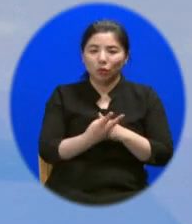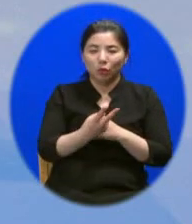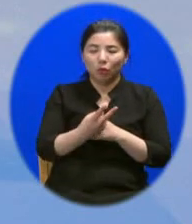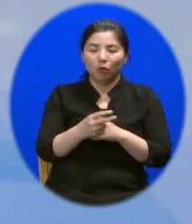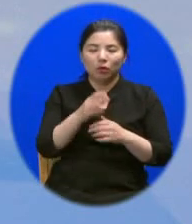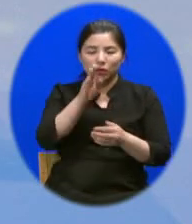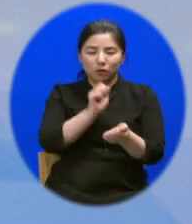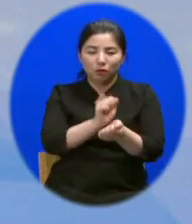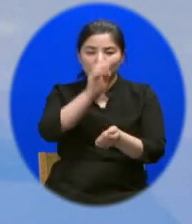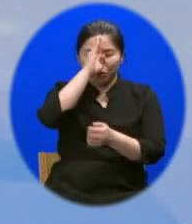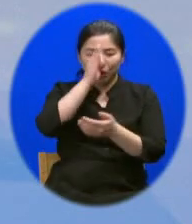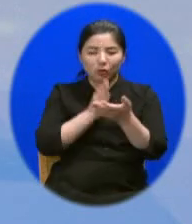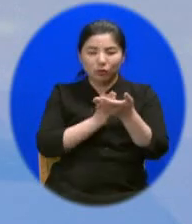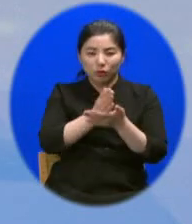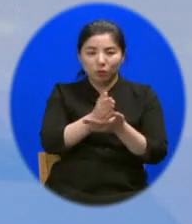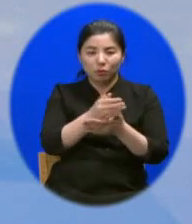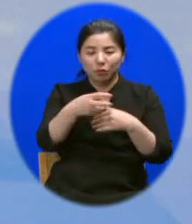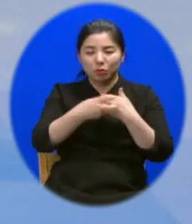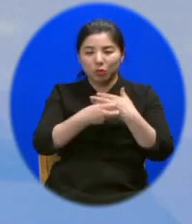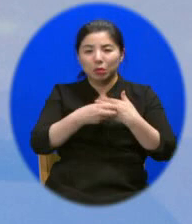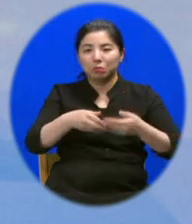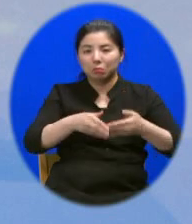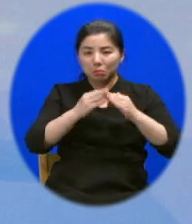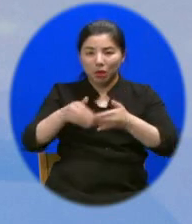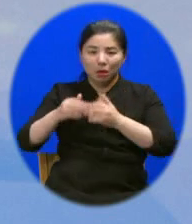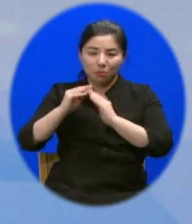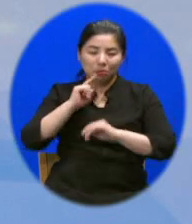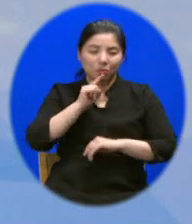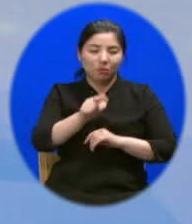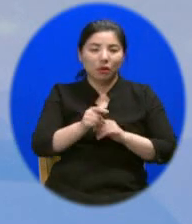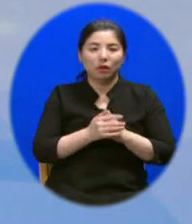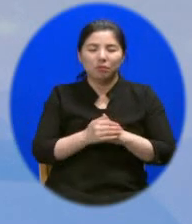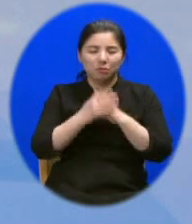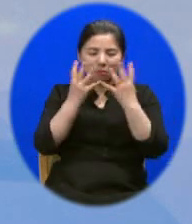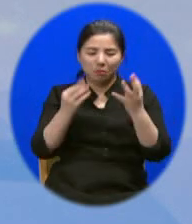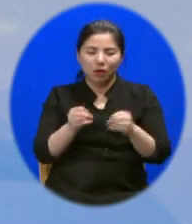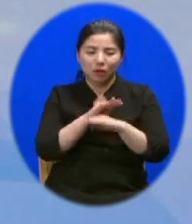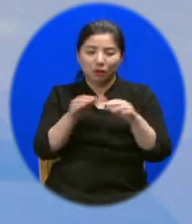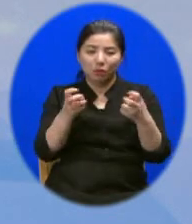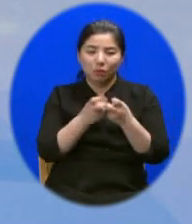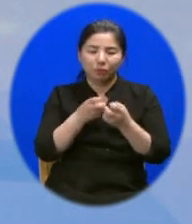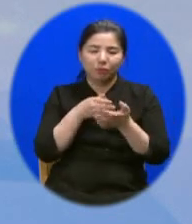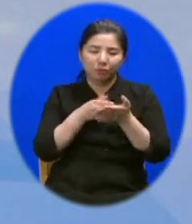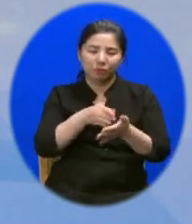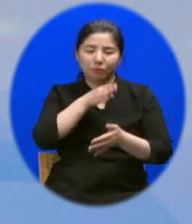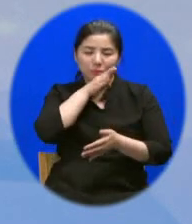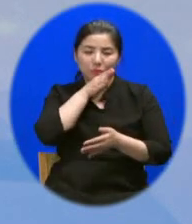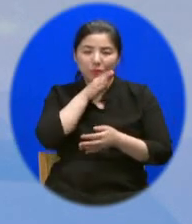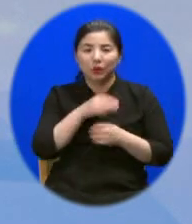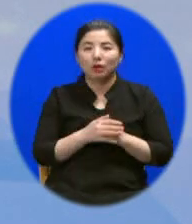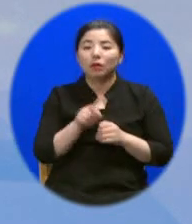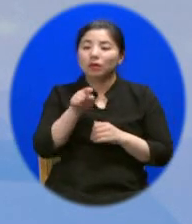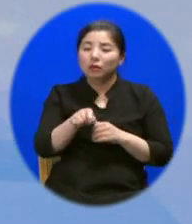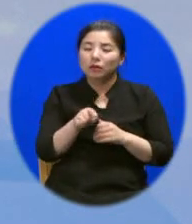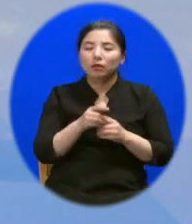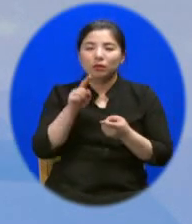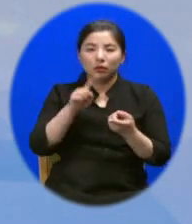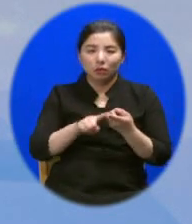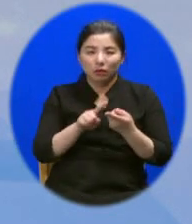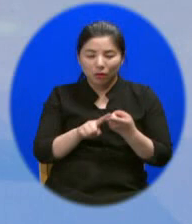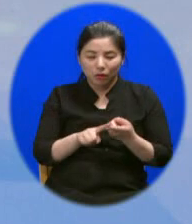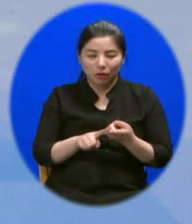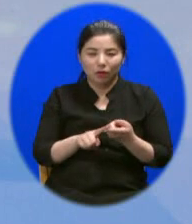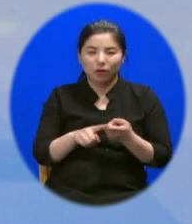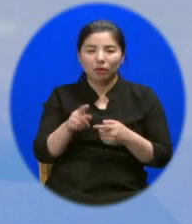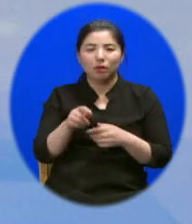전담 전문 병원을 권역별로 설치 한다던가 하는 많은 대책을 내놓고 있습니다 저는 이런 부분들을 이렇게